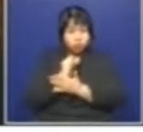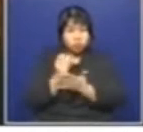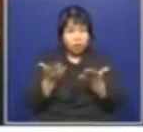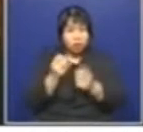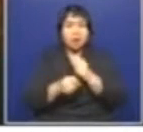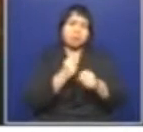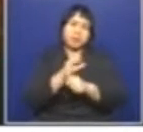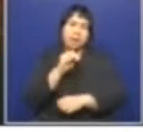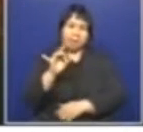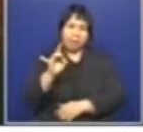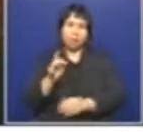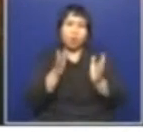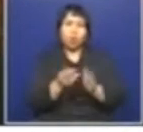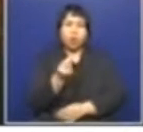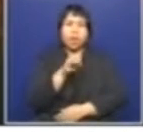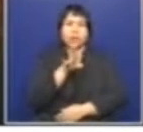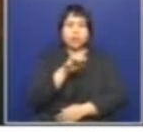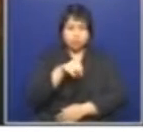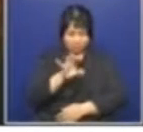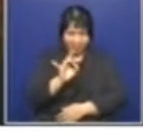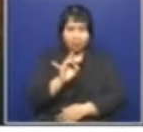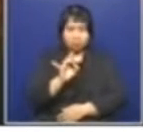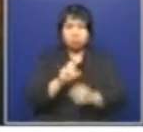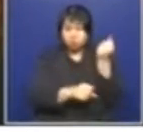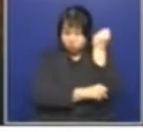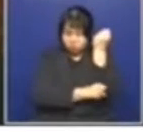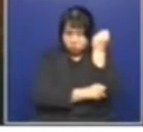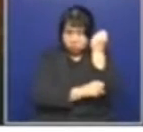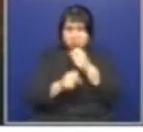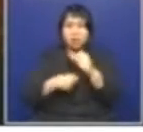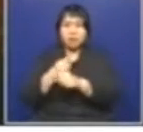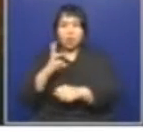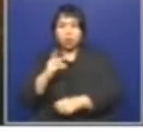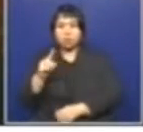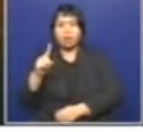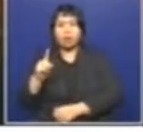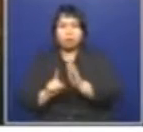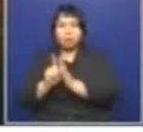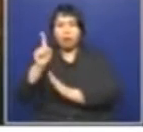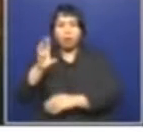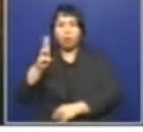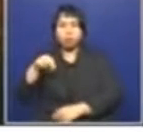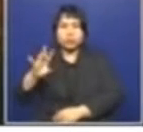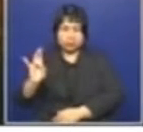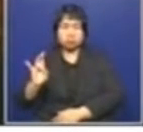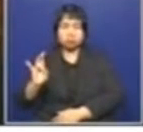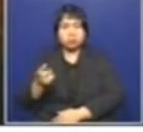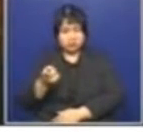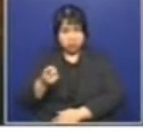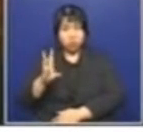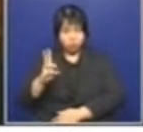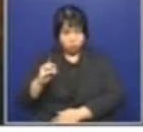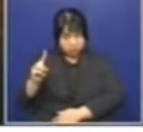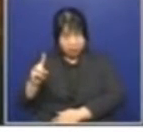จน 4.8 ปี61พุ่งขึ้นมา 6.7 นี่61นะ 6.7 น